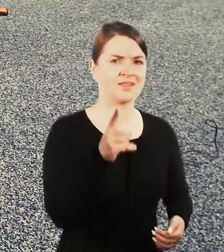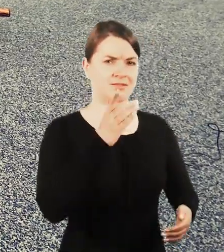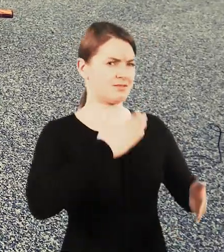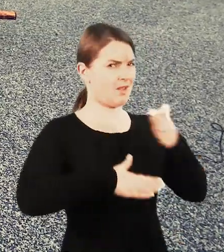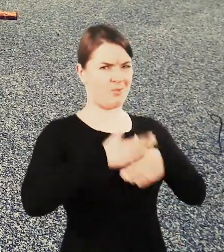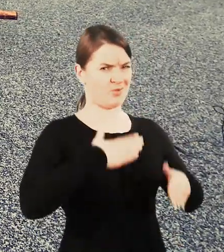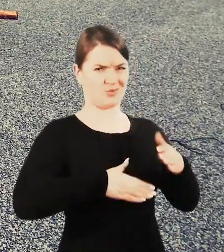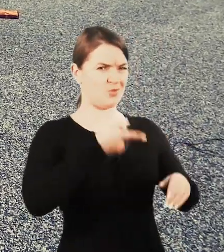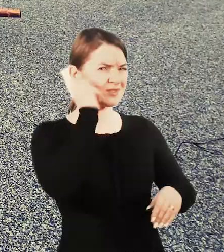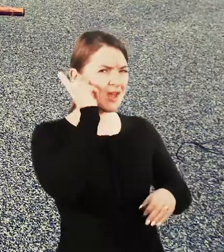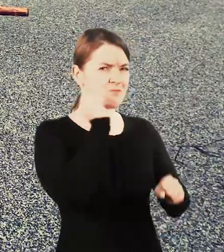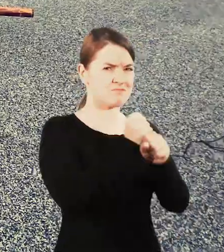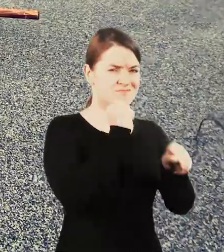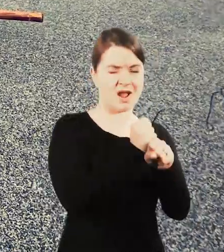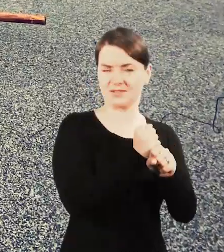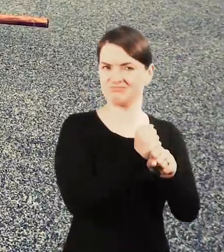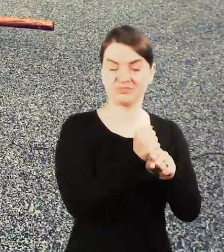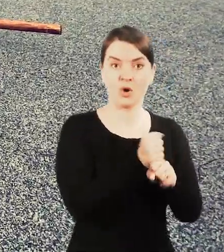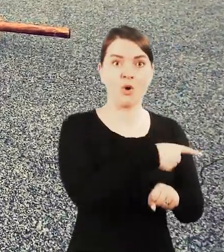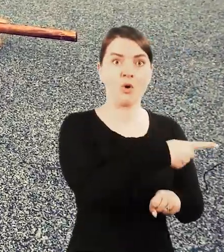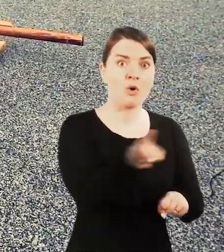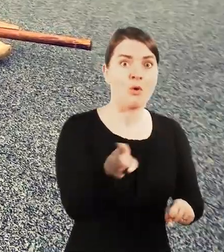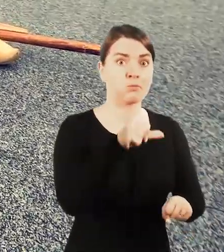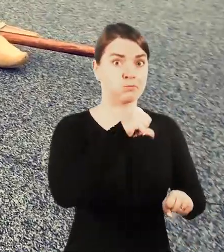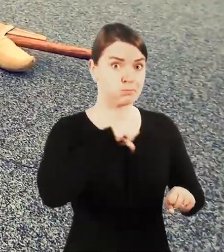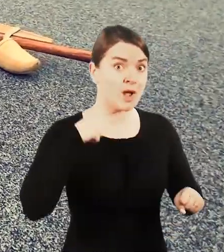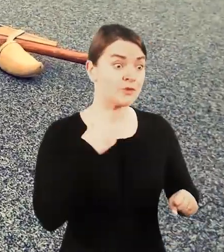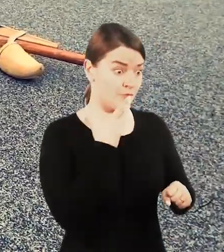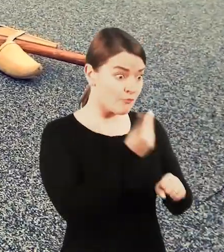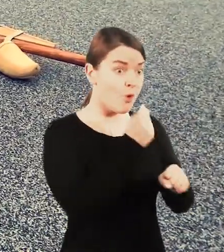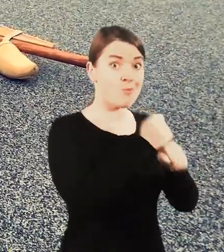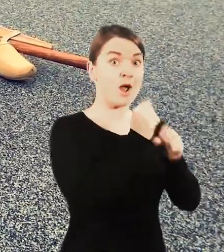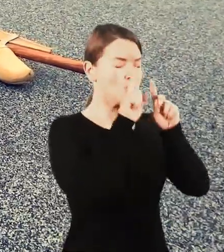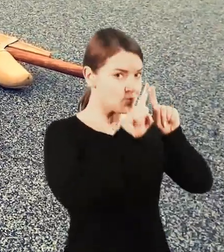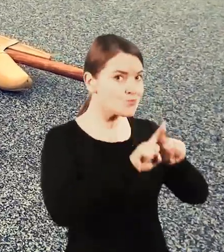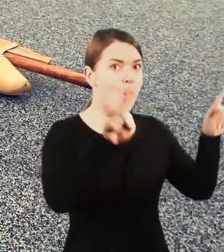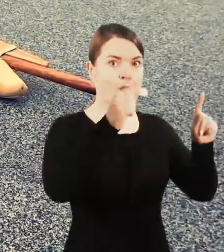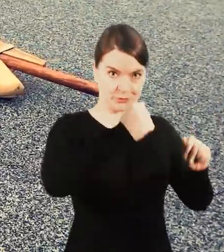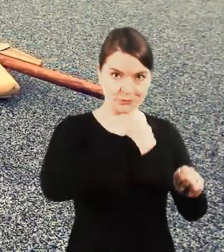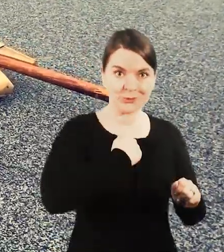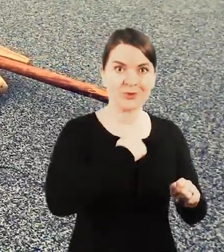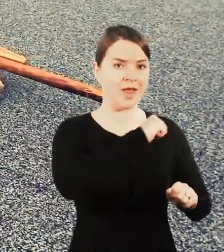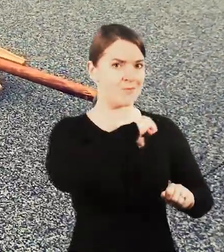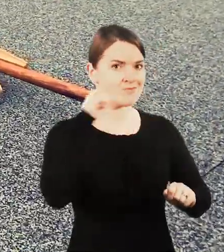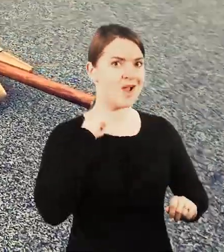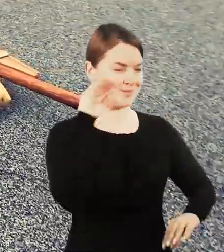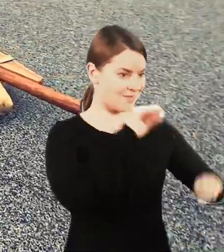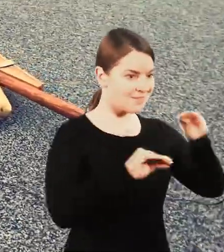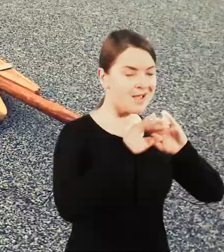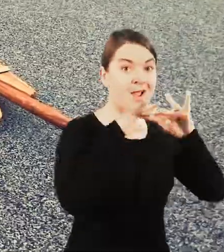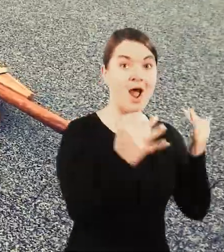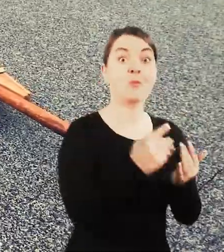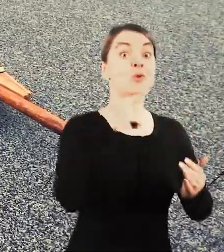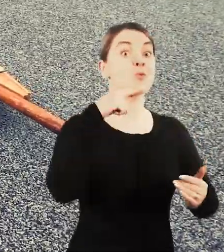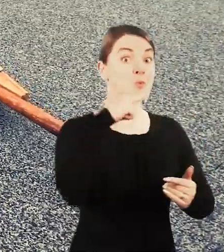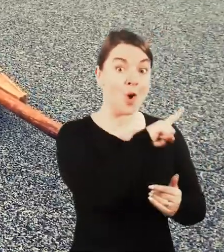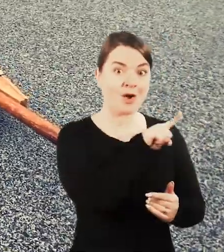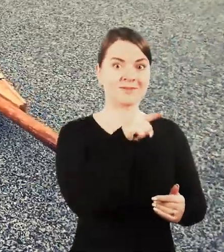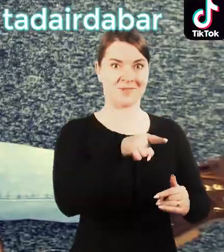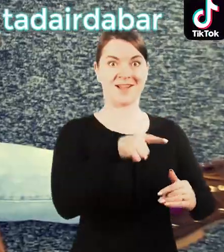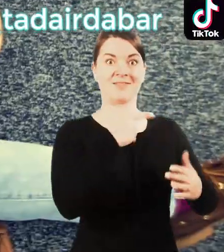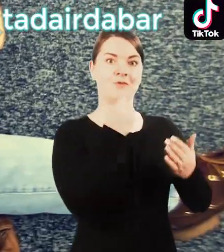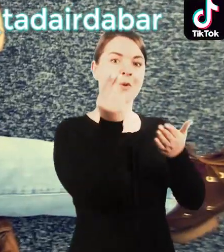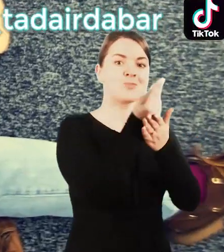Žinote, visai nepatogus tie senoviniai batai. O gal jūs esate sukūrę tobulus batus, arba mokate pasigaminti geresnį